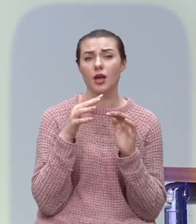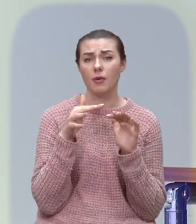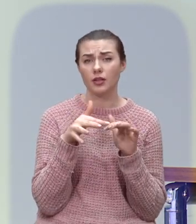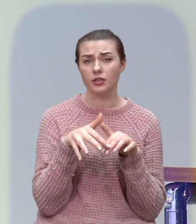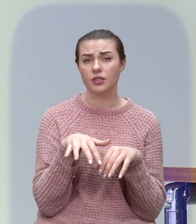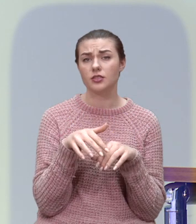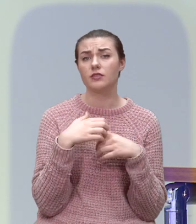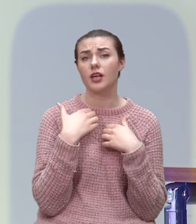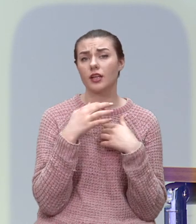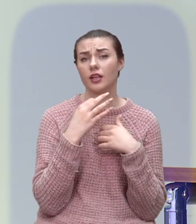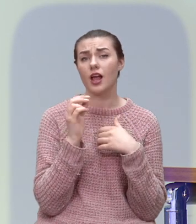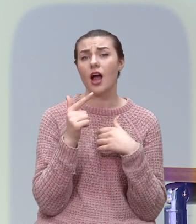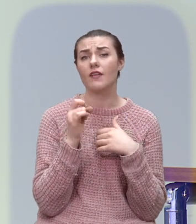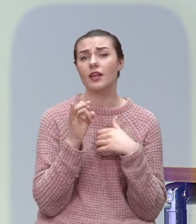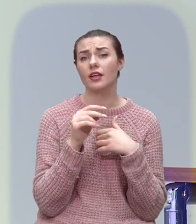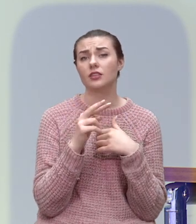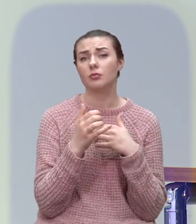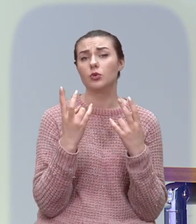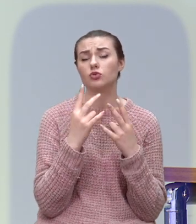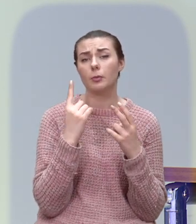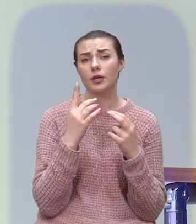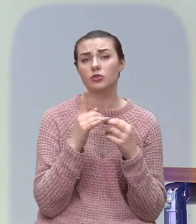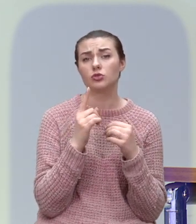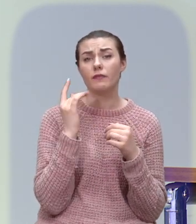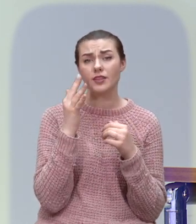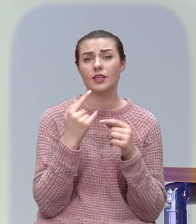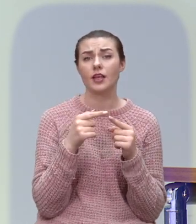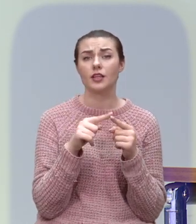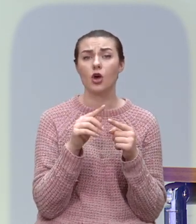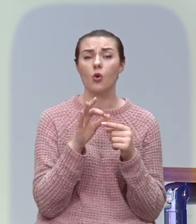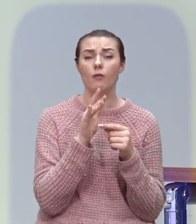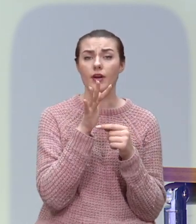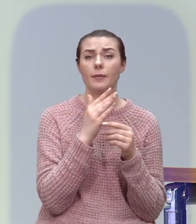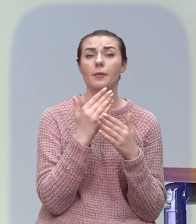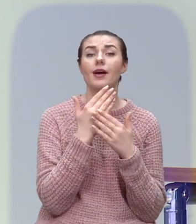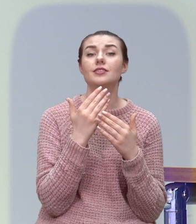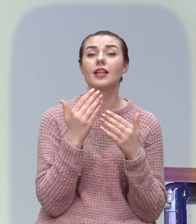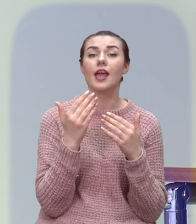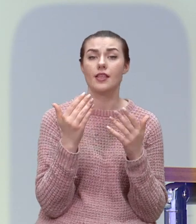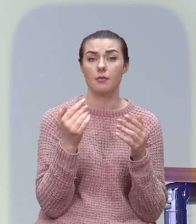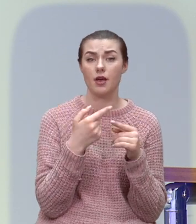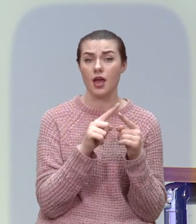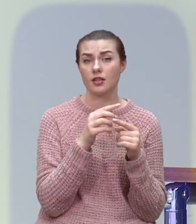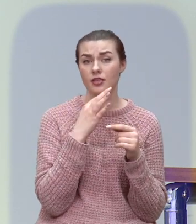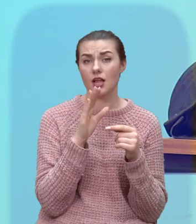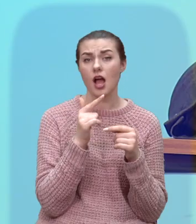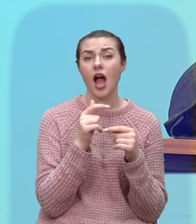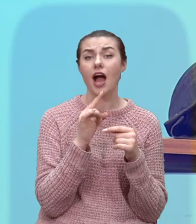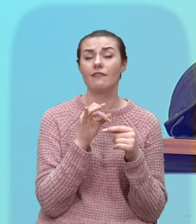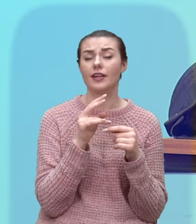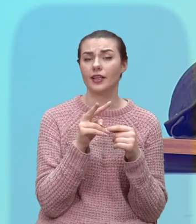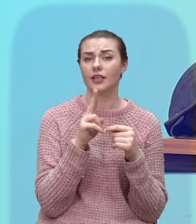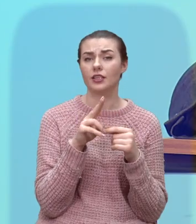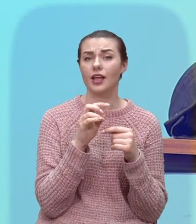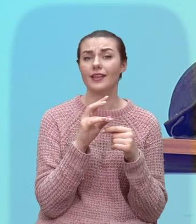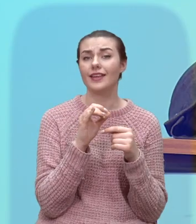человек сказал говорил тебе надо понять что введение это о времени последним это гавриил сказал да